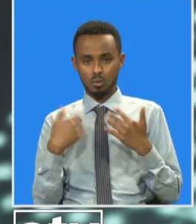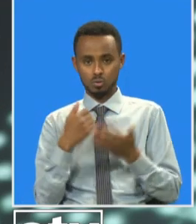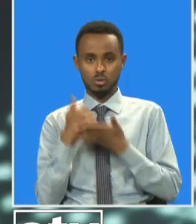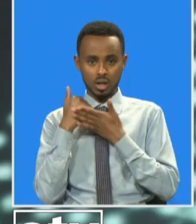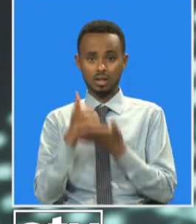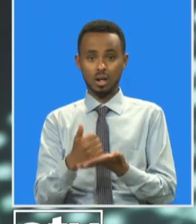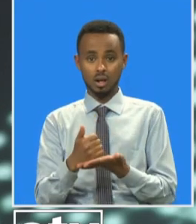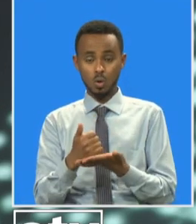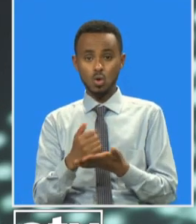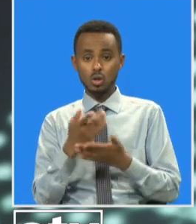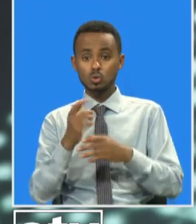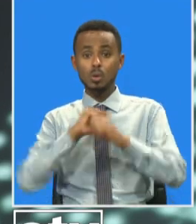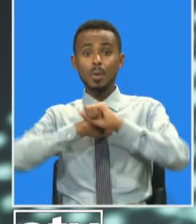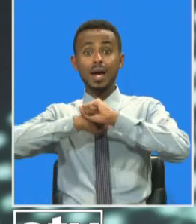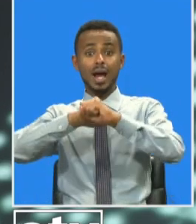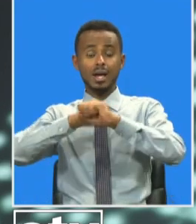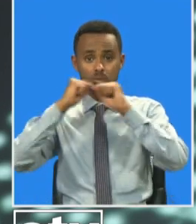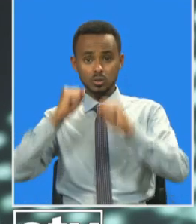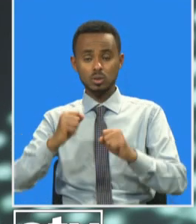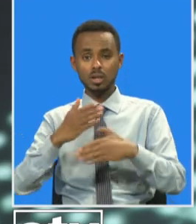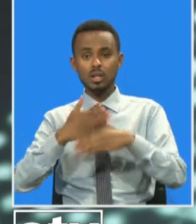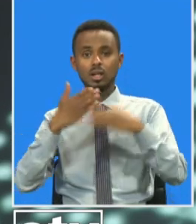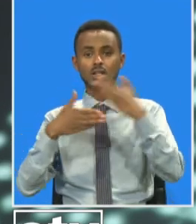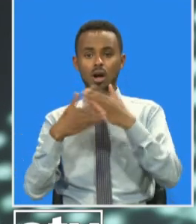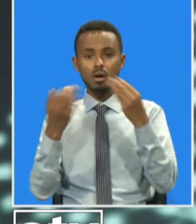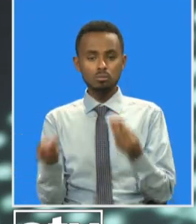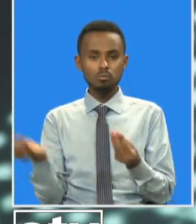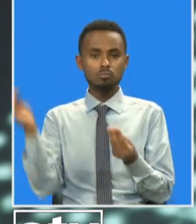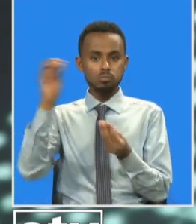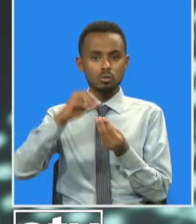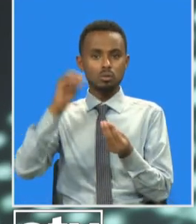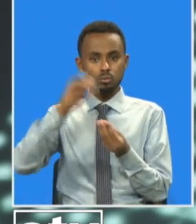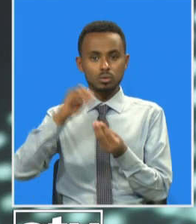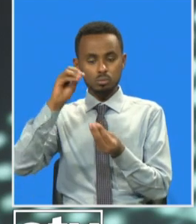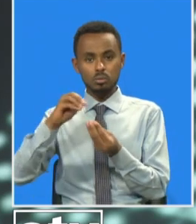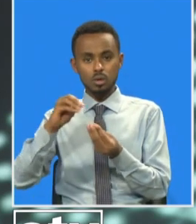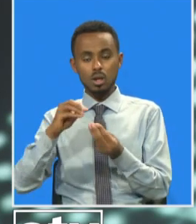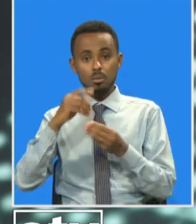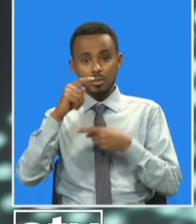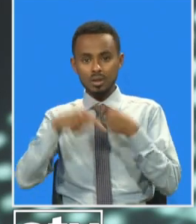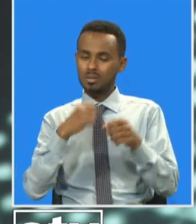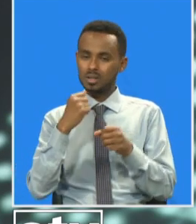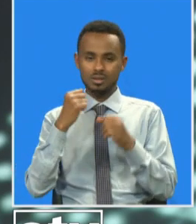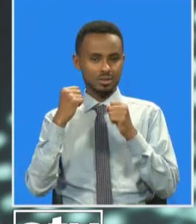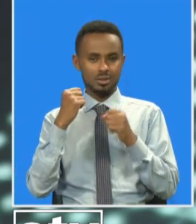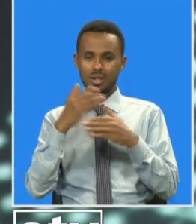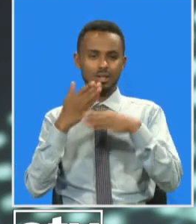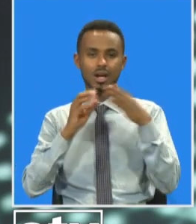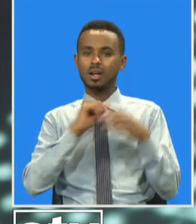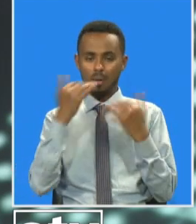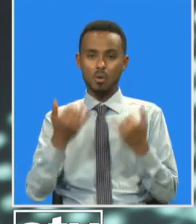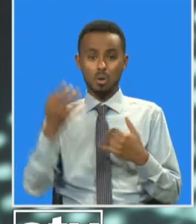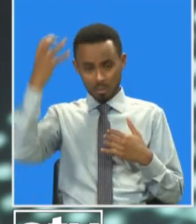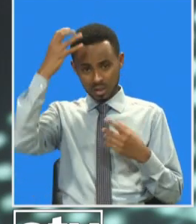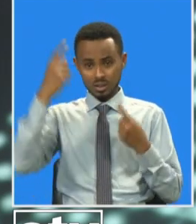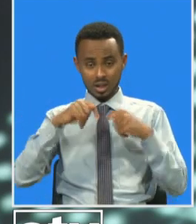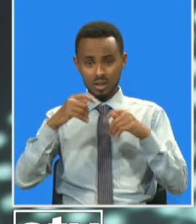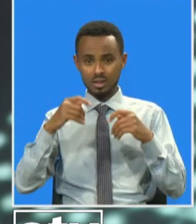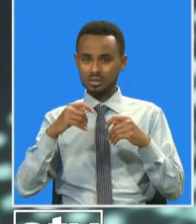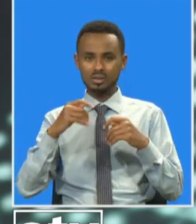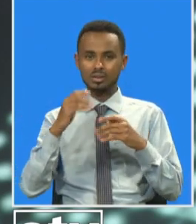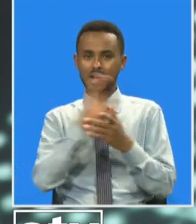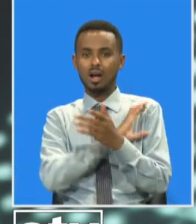እሱን መመከትም እንችልበት ደረጃውን በሄደ ቁጥር ምንችልበት ደረጃ አይደለም አሁን ባለው መንግስት ጥረት እያደረገ